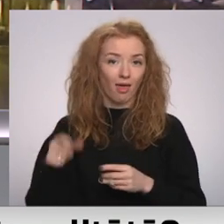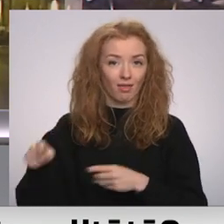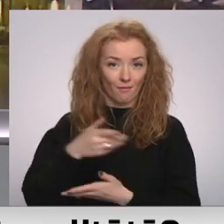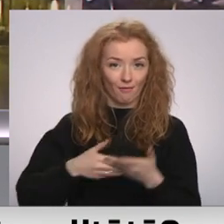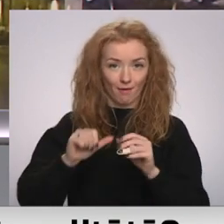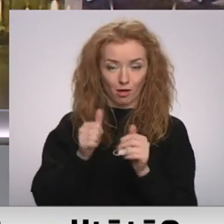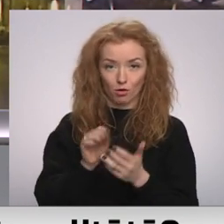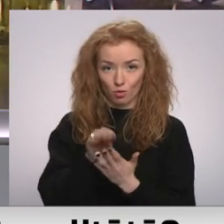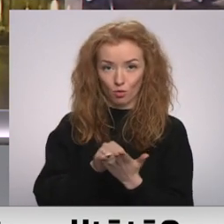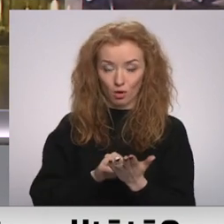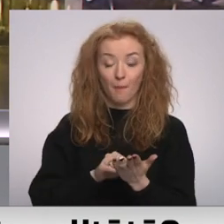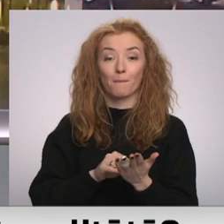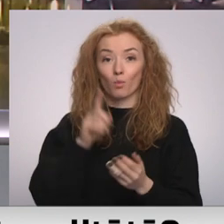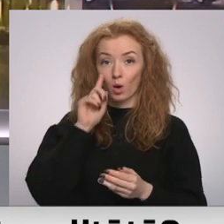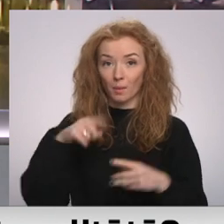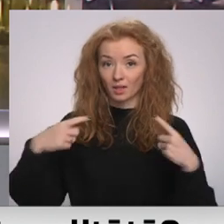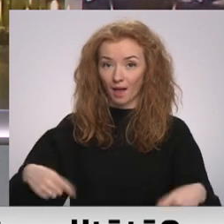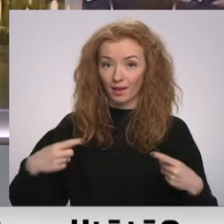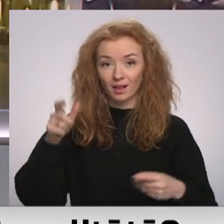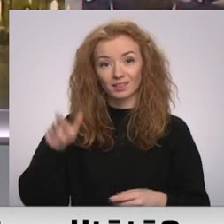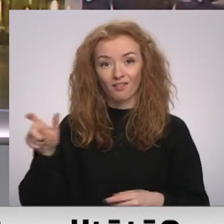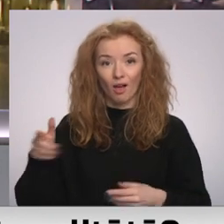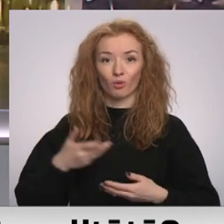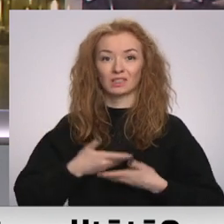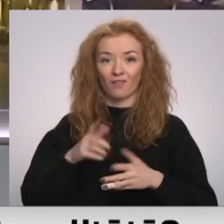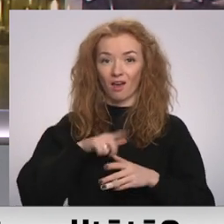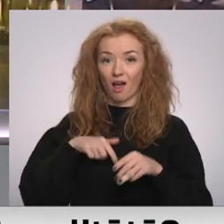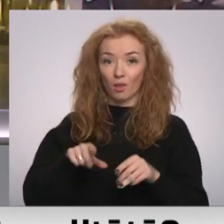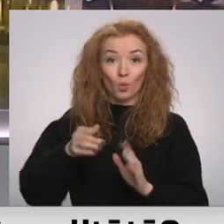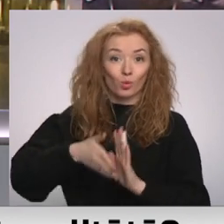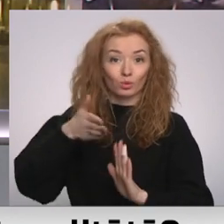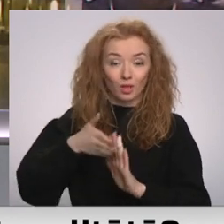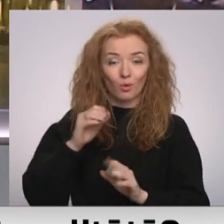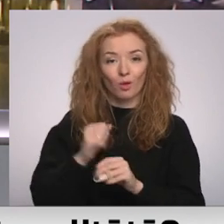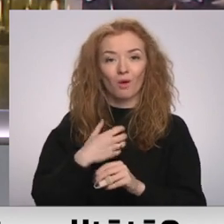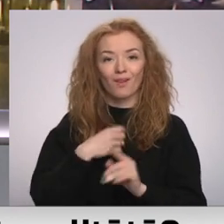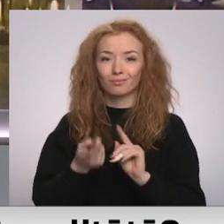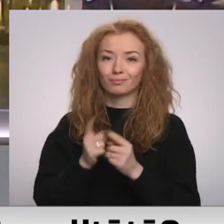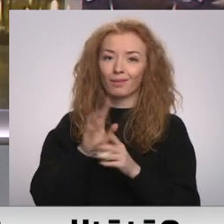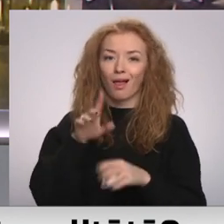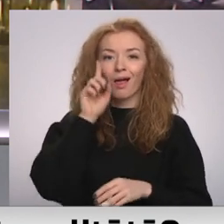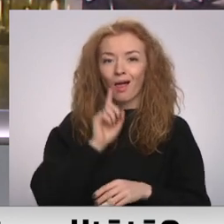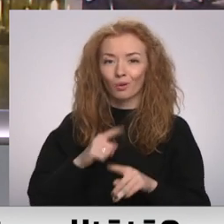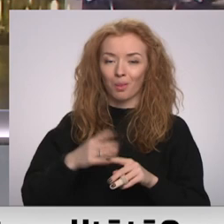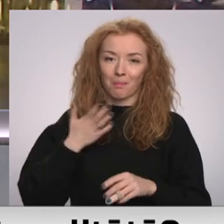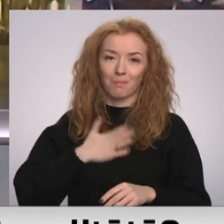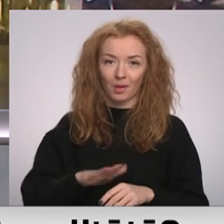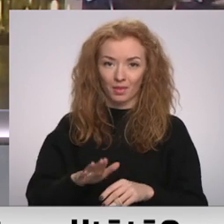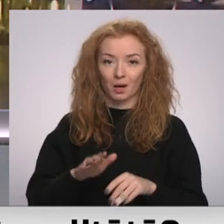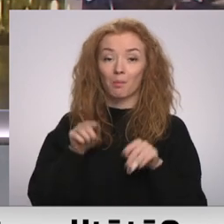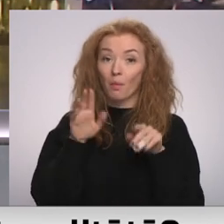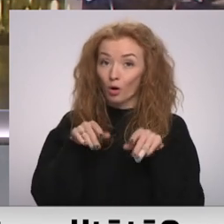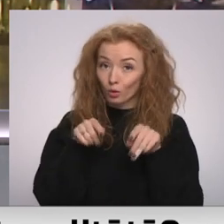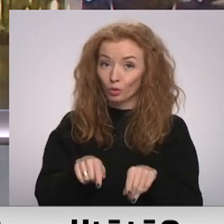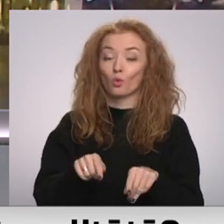cilvēkiem ratiņkrēslā vide uzlabojas un ir vēl daudz darāmā, lai tā kļūtu arī ērta un patīkama. Par to, dodoties nelielā ekspedīcijā